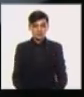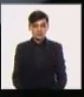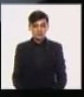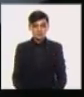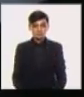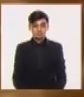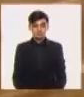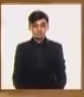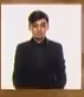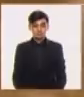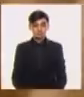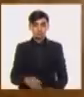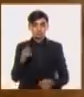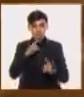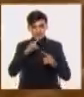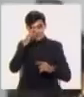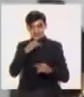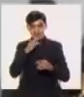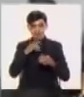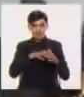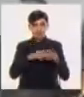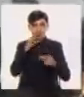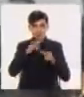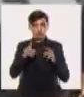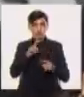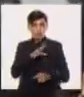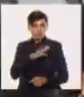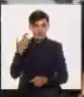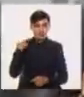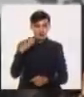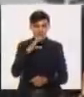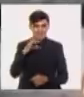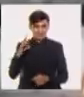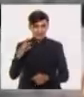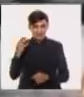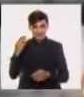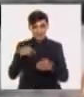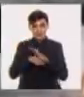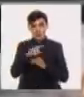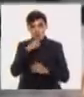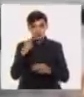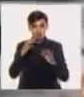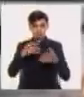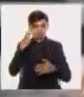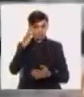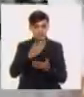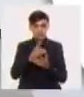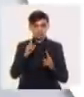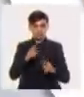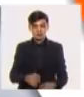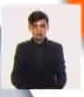исторических территорий? Чего лишился Казахстан и за что бывшие советские республики могут потребовать у России компенсацию?